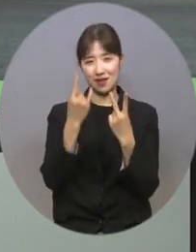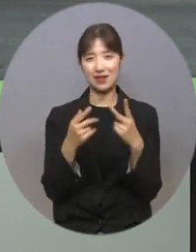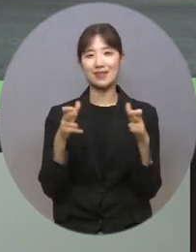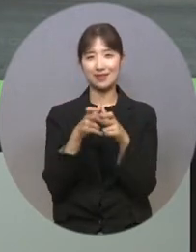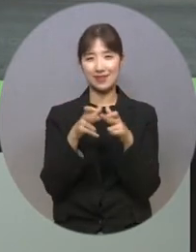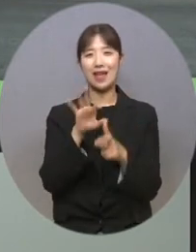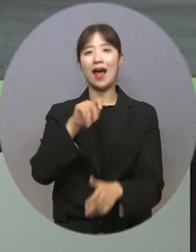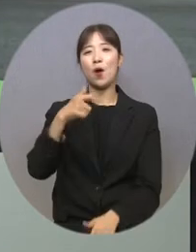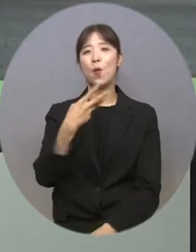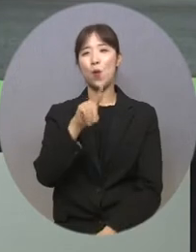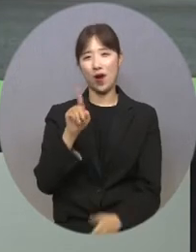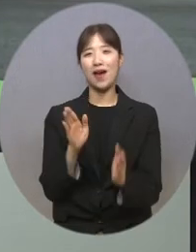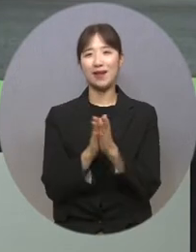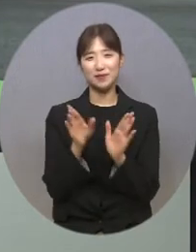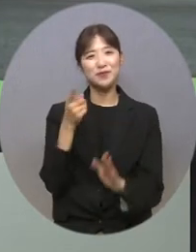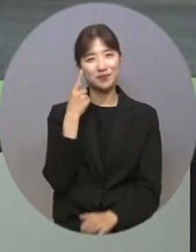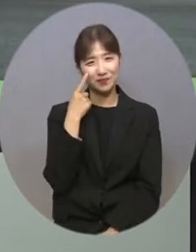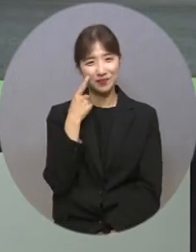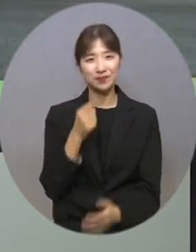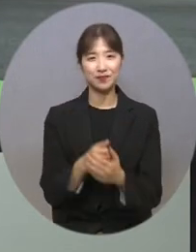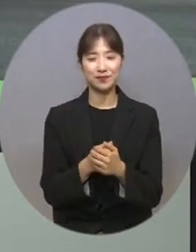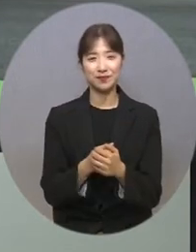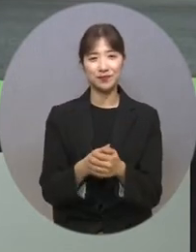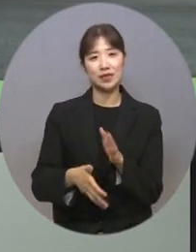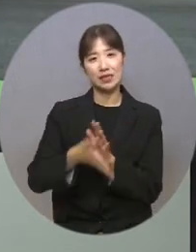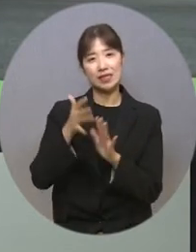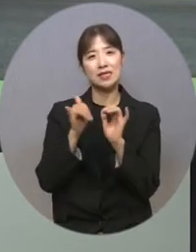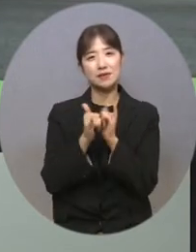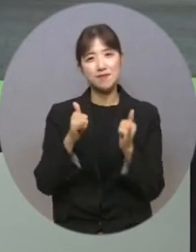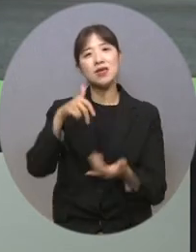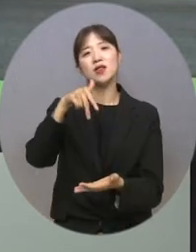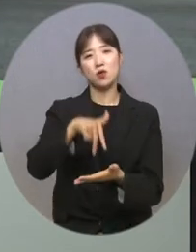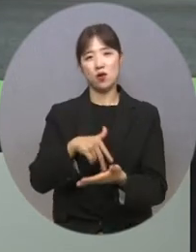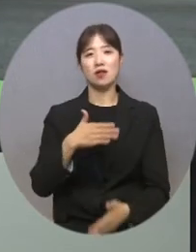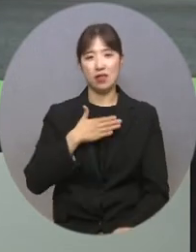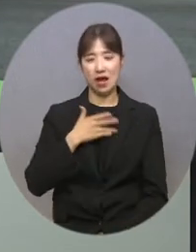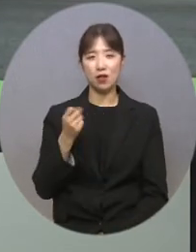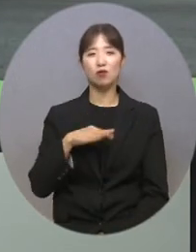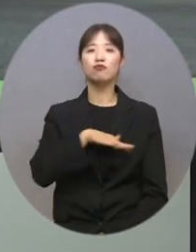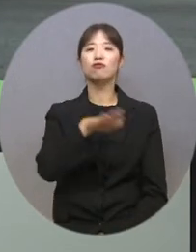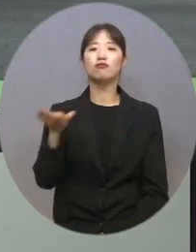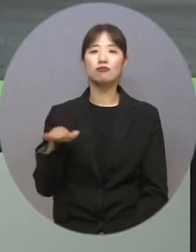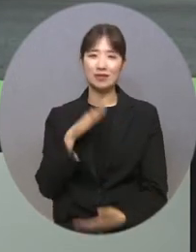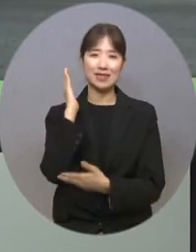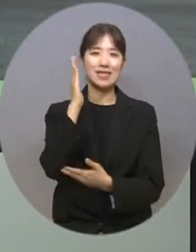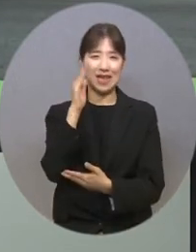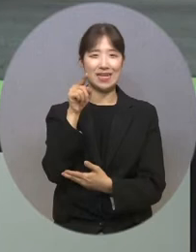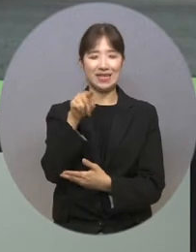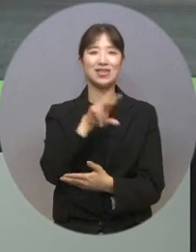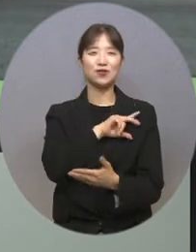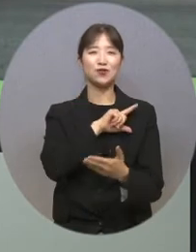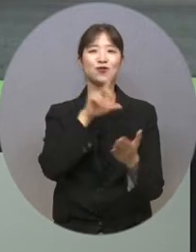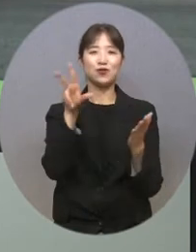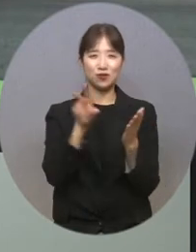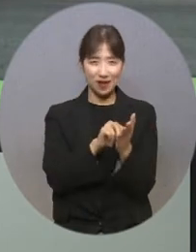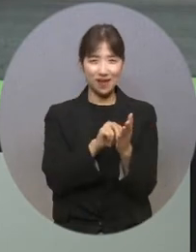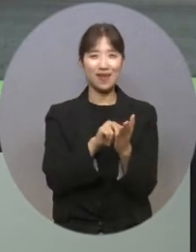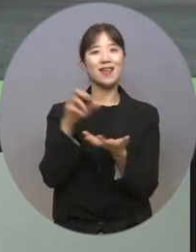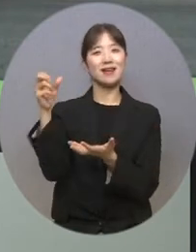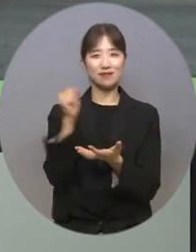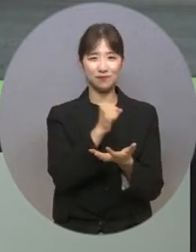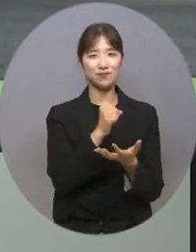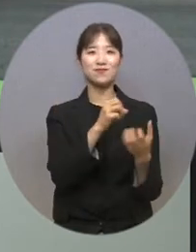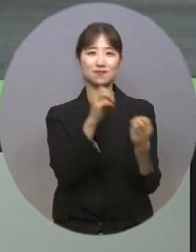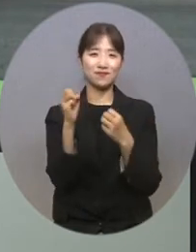애나 보라 꾸며봤습니다 어 그래서 시민으로서 에나 또 우리들의 이야기 이런 부제를 갖고 오늘 진행을 해